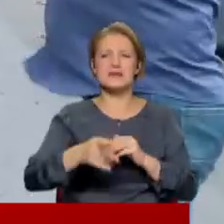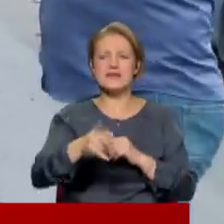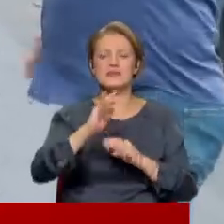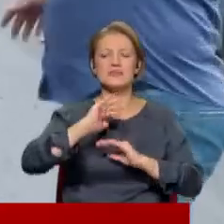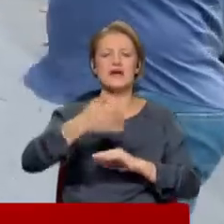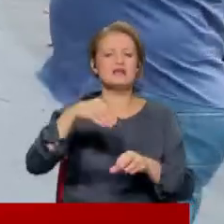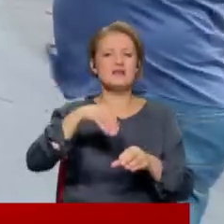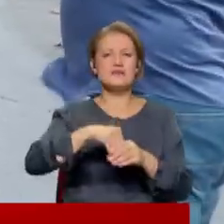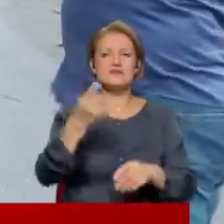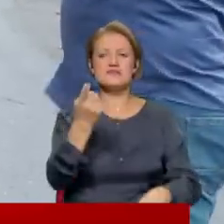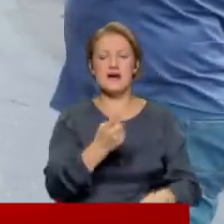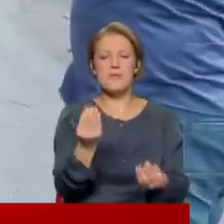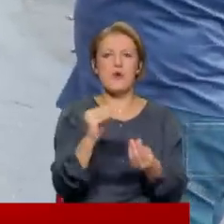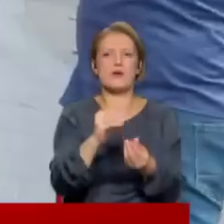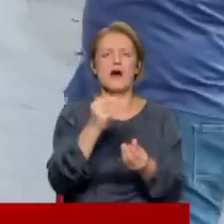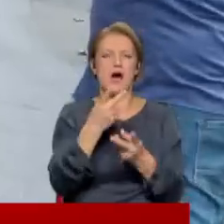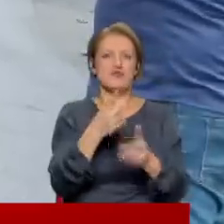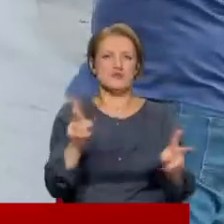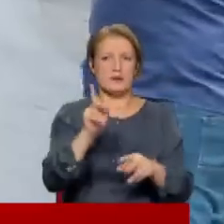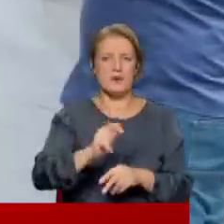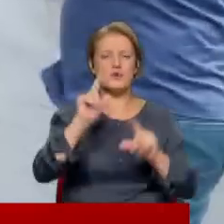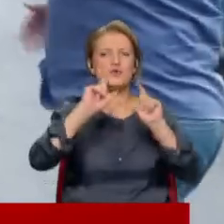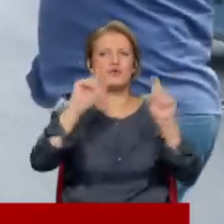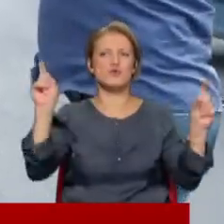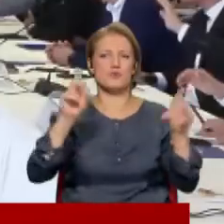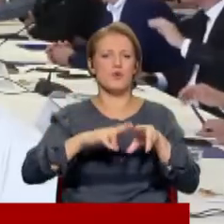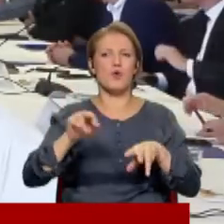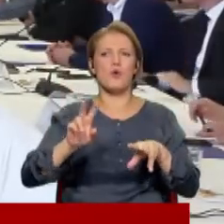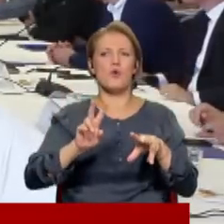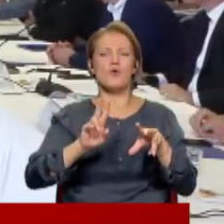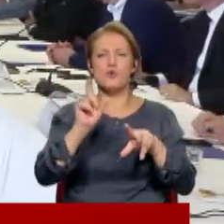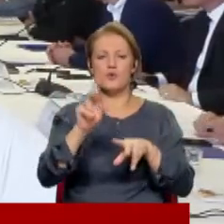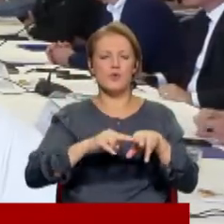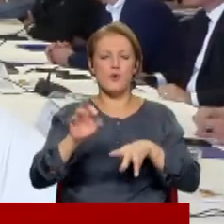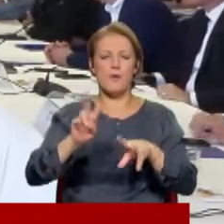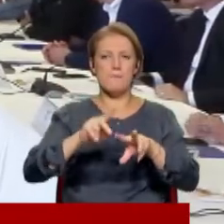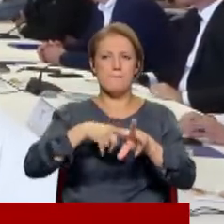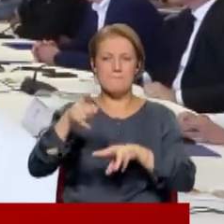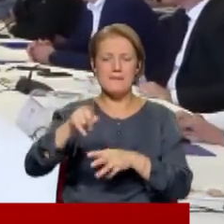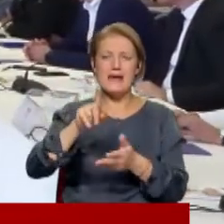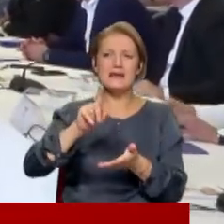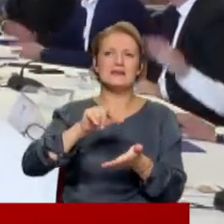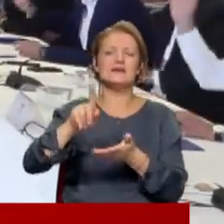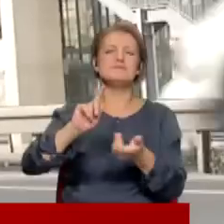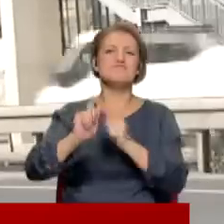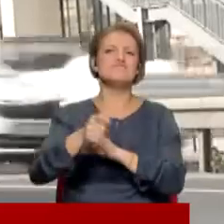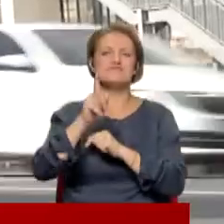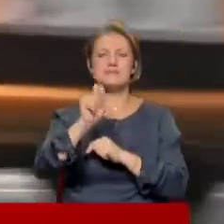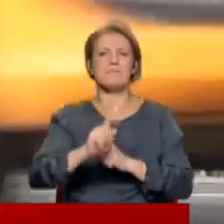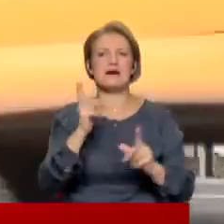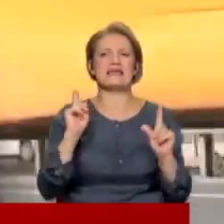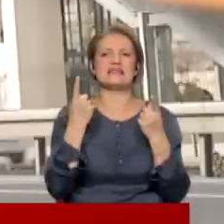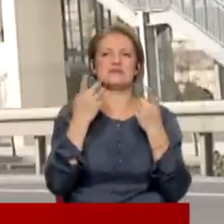için zam oranı belirleyeceğini açıkladı ama kurum, UKOME tarafından belirlenen tarifede değişiklik yapma yetkimiz yok diyerek